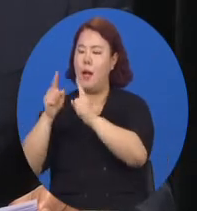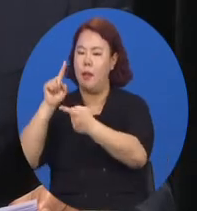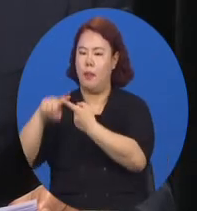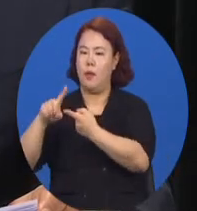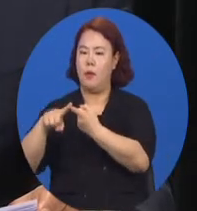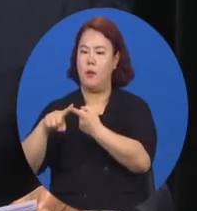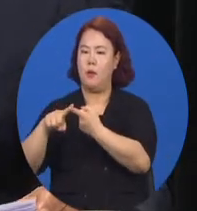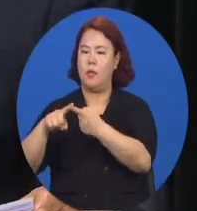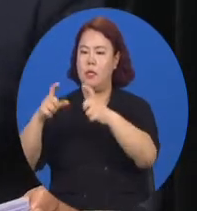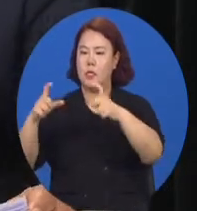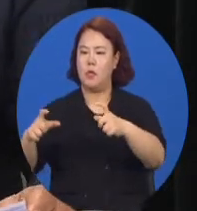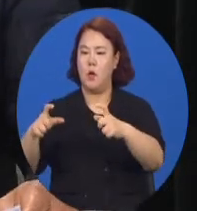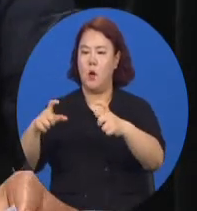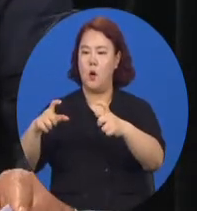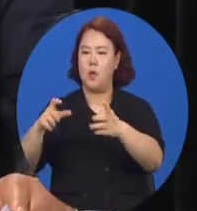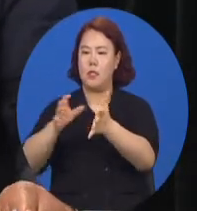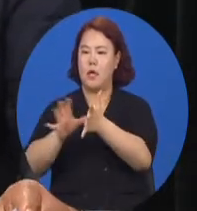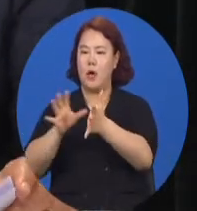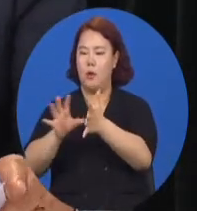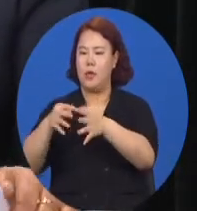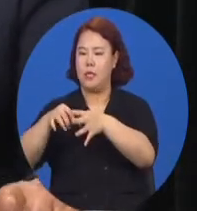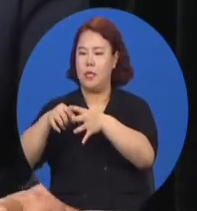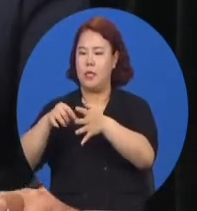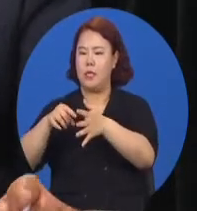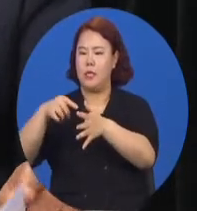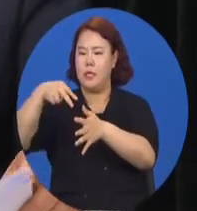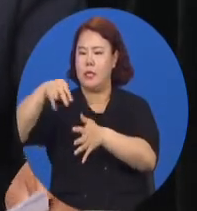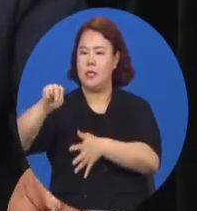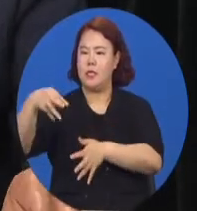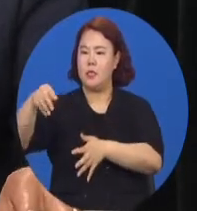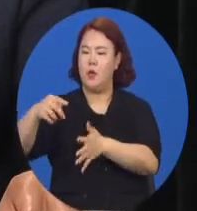것은 지역자원시설세에 대한 국회 통과가 안 될